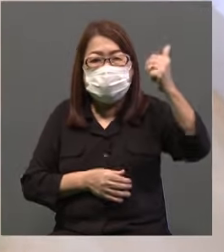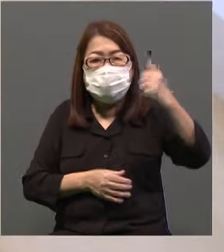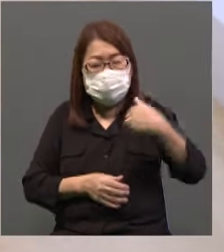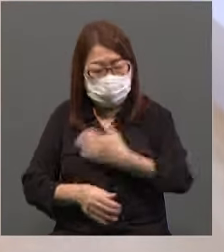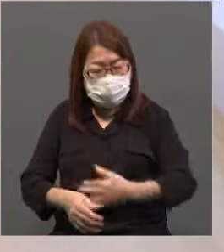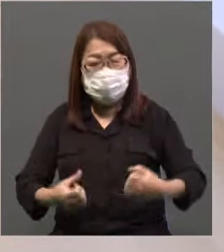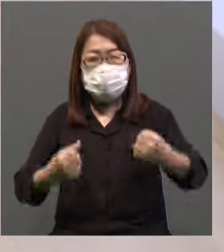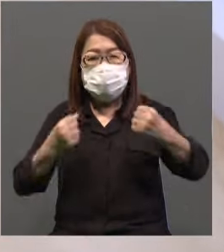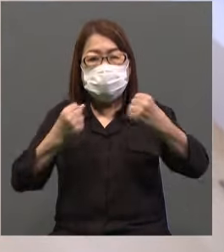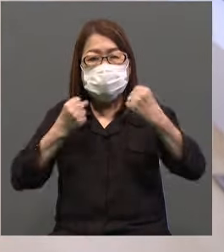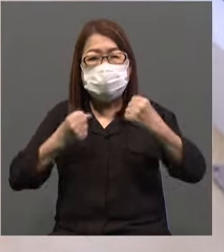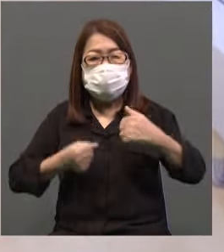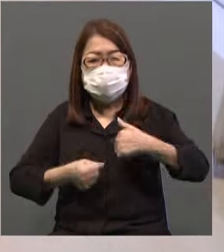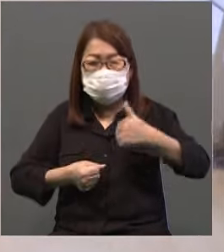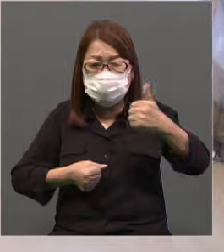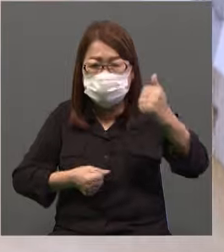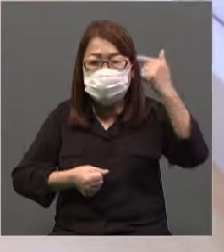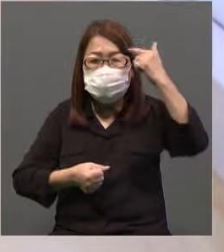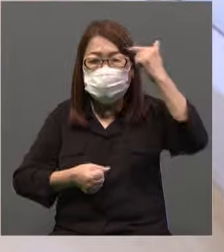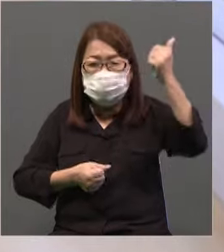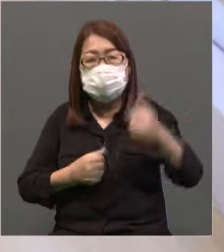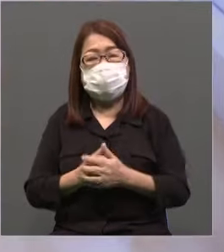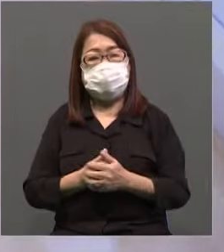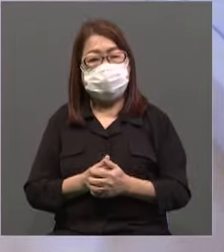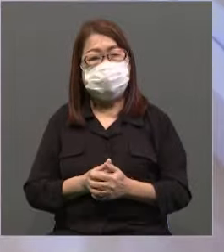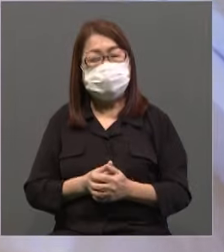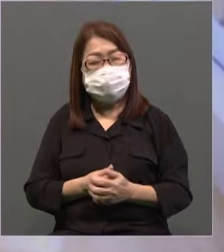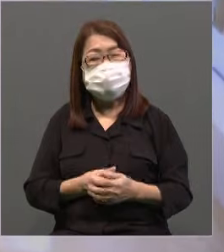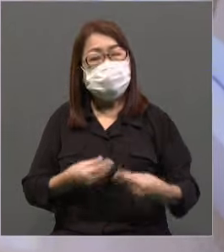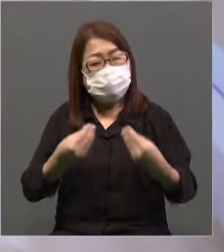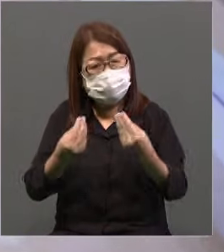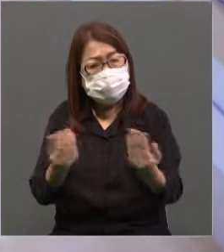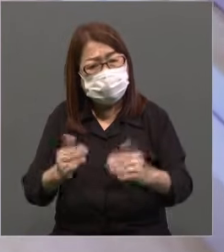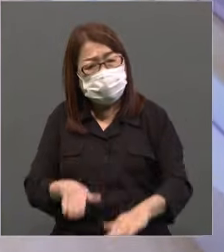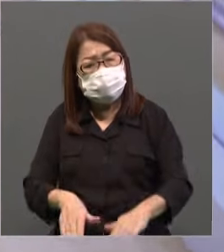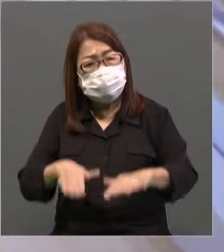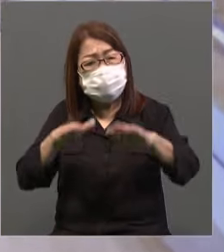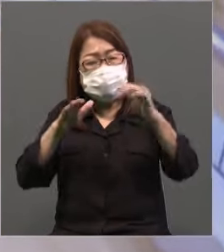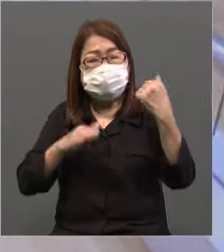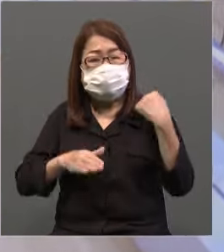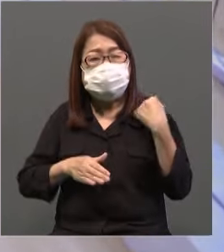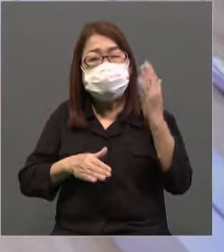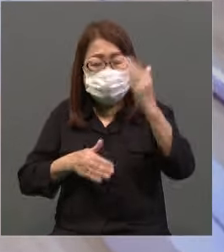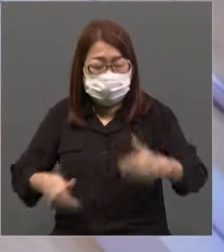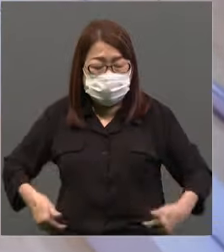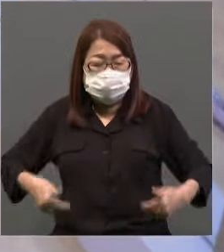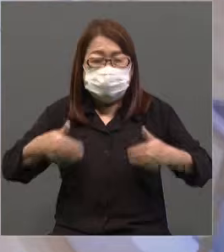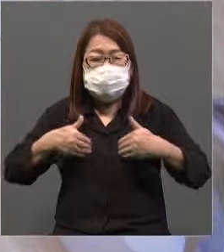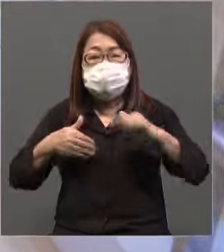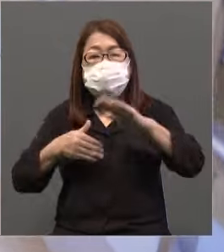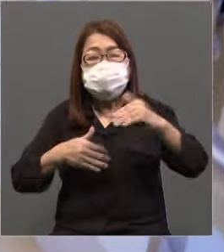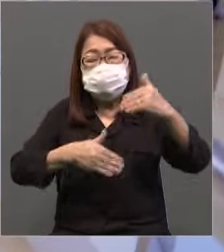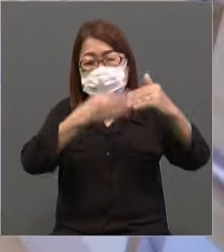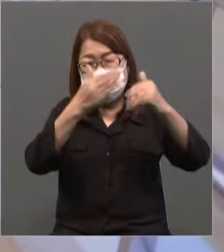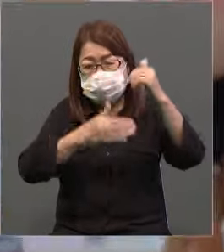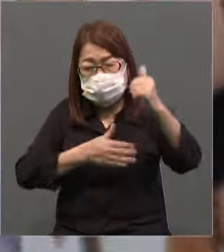จิตใจอารมณ์และสติปัญญาเพื่อร่วมกันแต่งแต้มผ้าขาวแห่งความรัก ให้มีลวดลายที่สวยงามสร้างสรรค์และเ